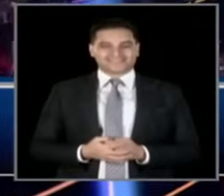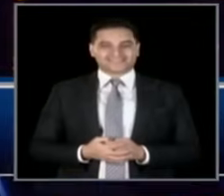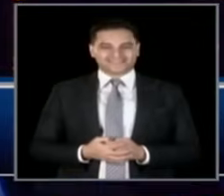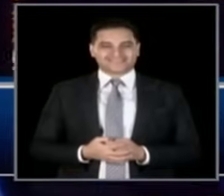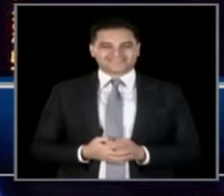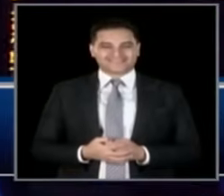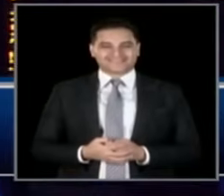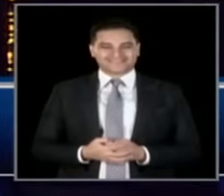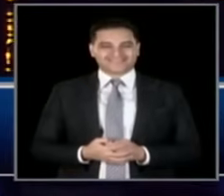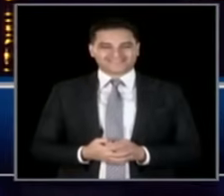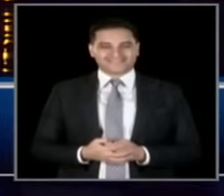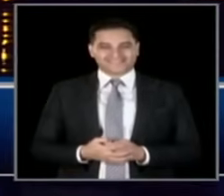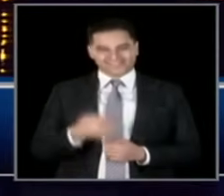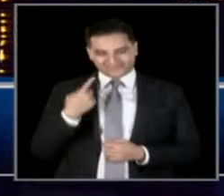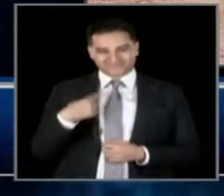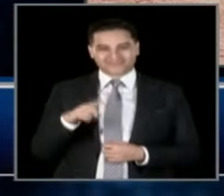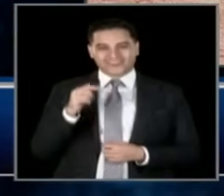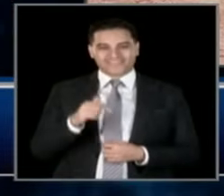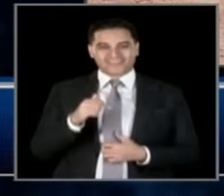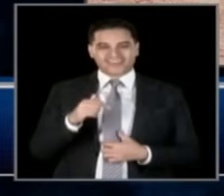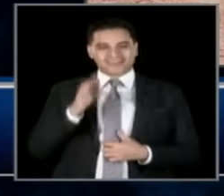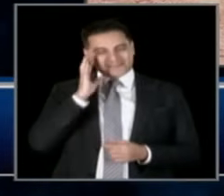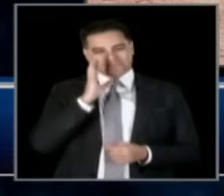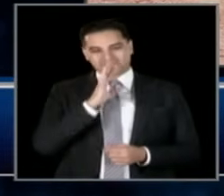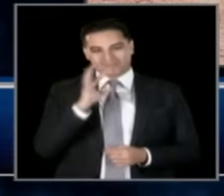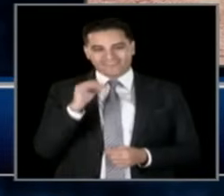في اولمبياد روما سنه